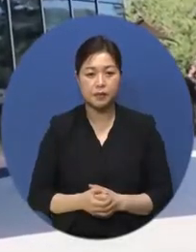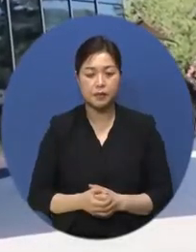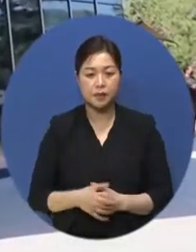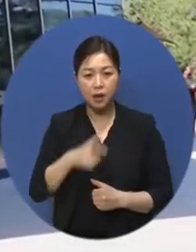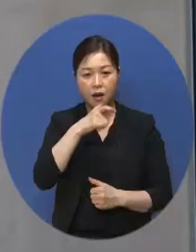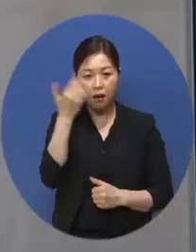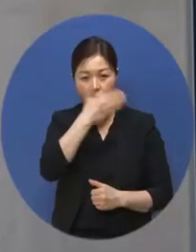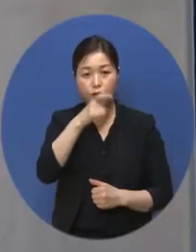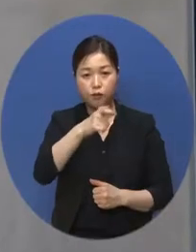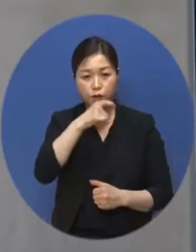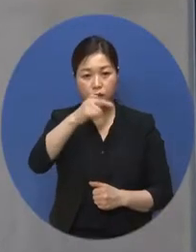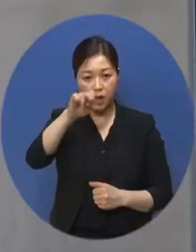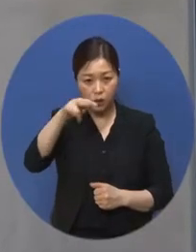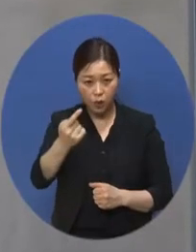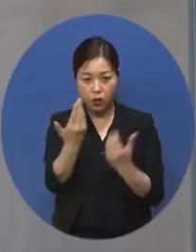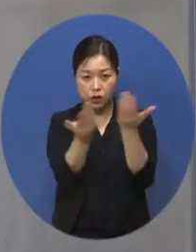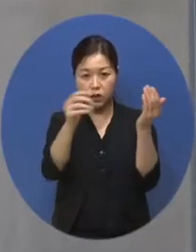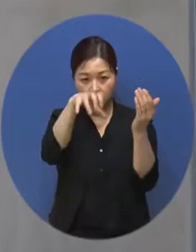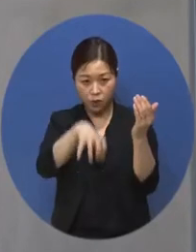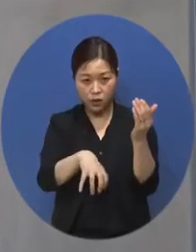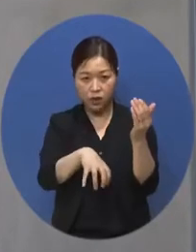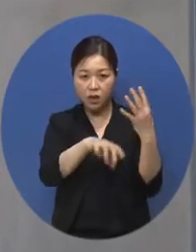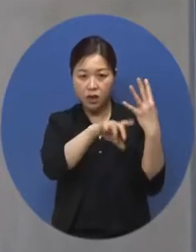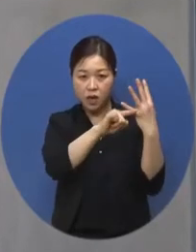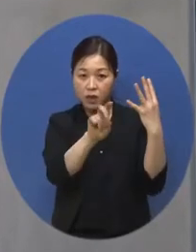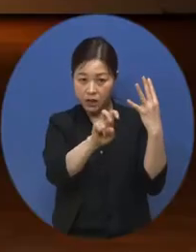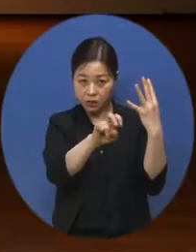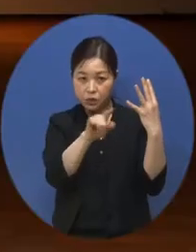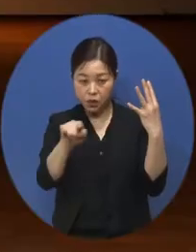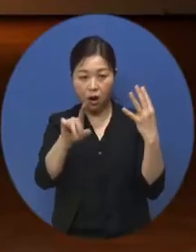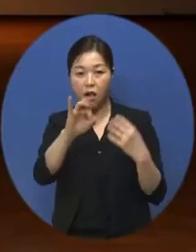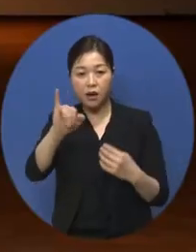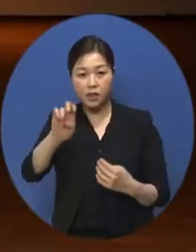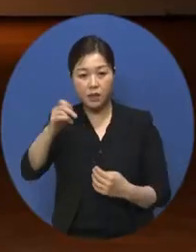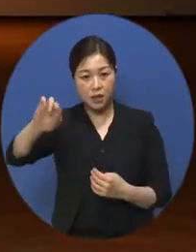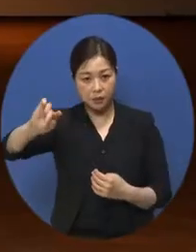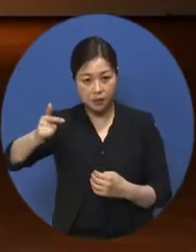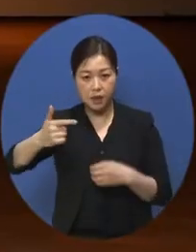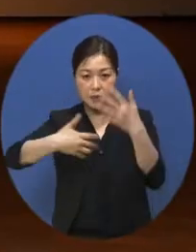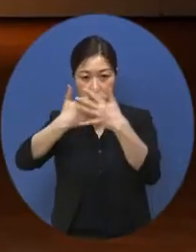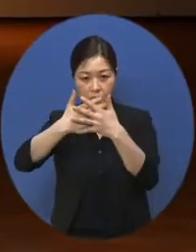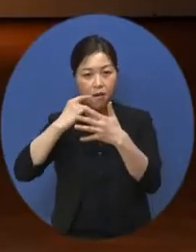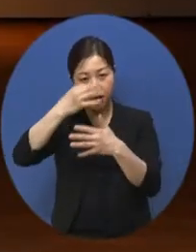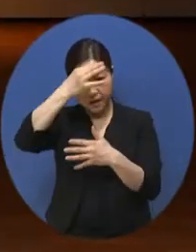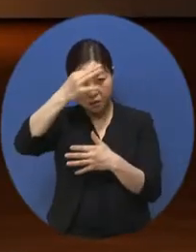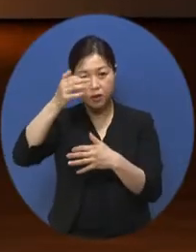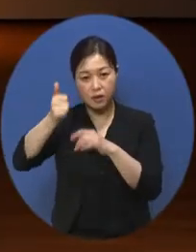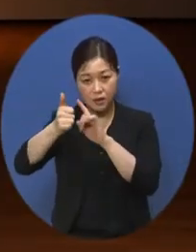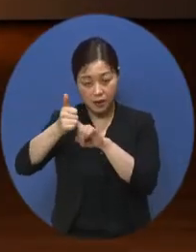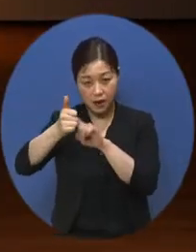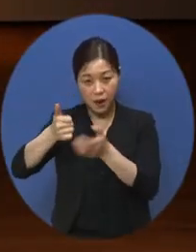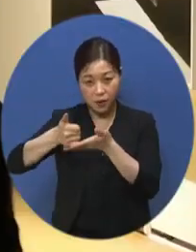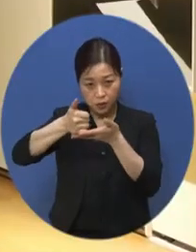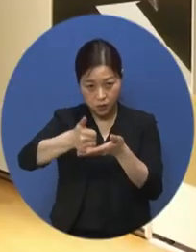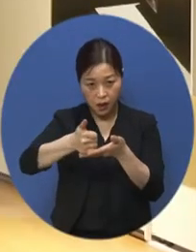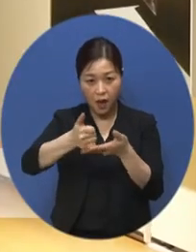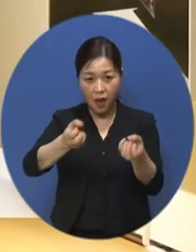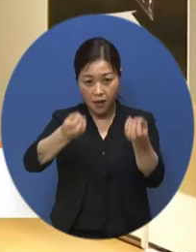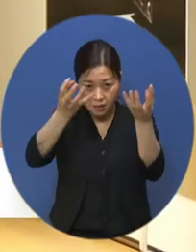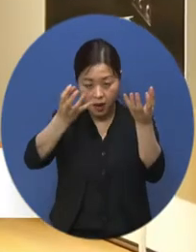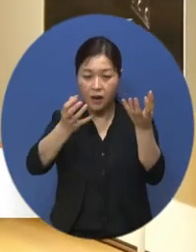전시실에서는 지난달 20일부터 임 창 및 미디어 아트 작가의 초대전이 열리고 있습니다